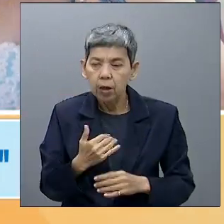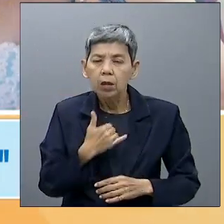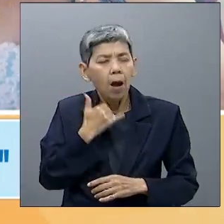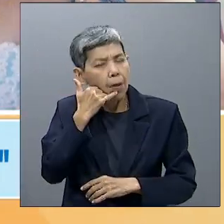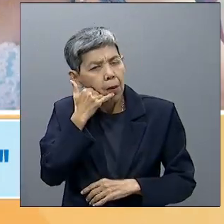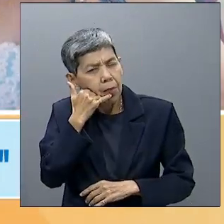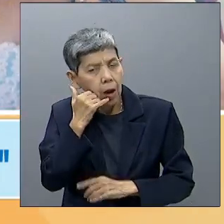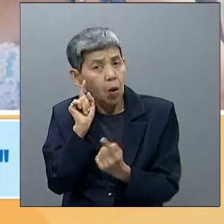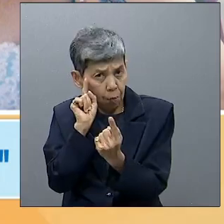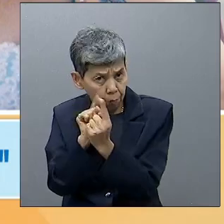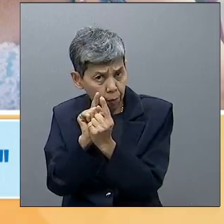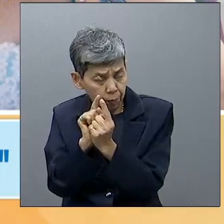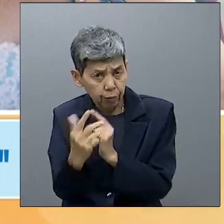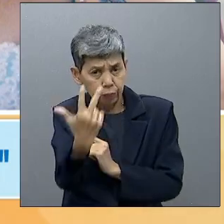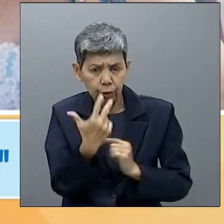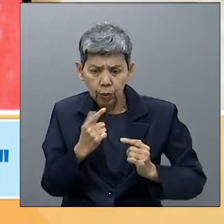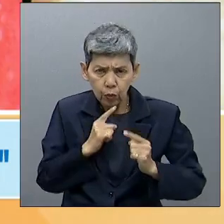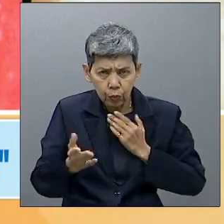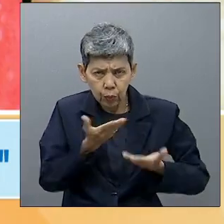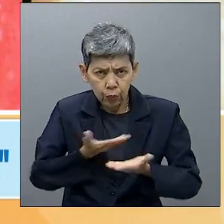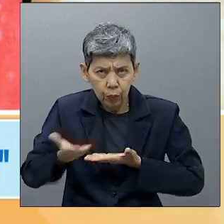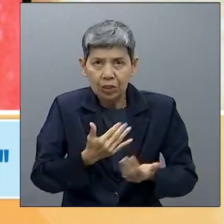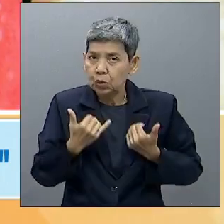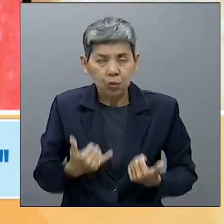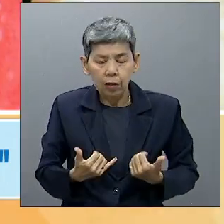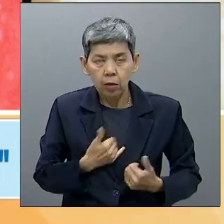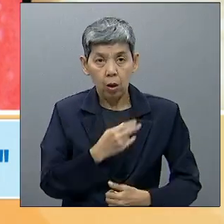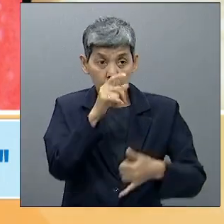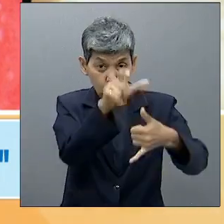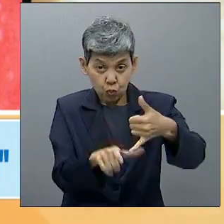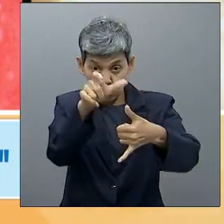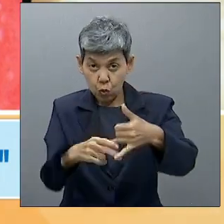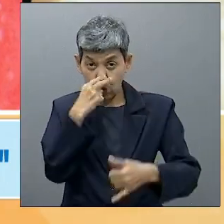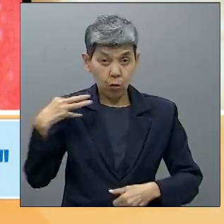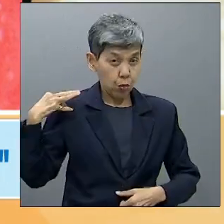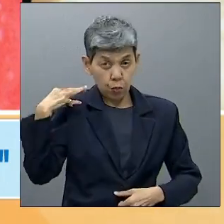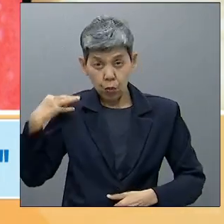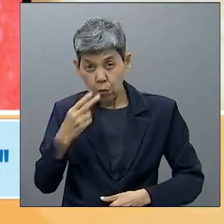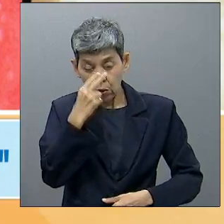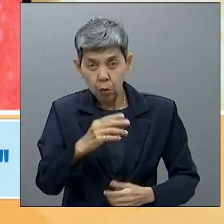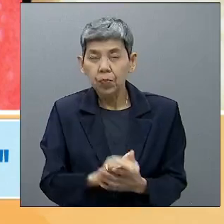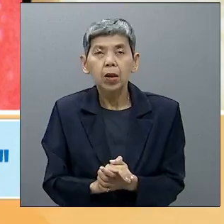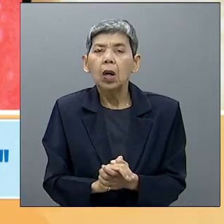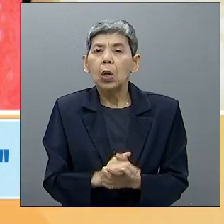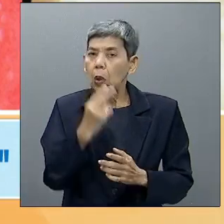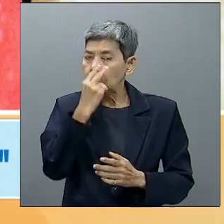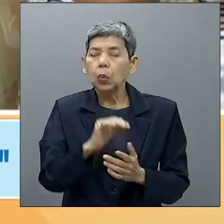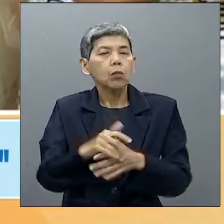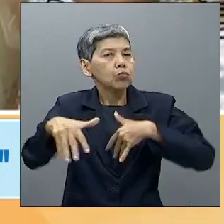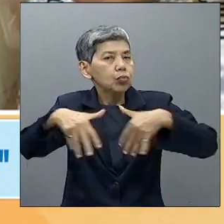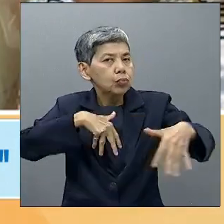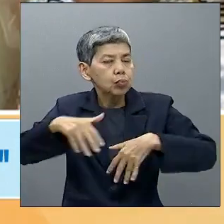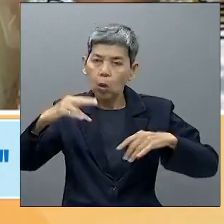โหลนัดกันหน่อย3คนนั่งเมาส์กันแต่สมัยนี้การดูการประกวดนางงามเนี่ยก็เหมือนเป็นความแมสมากขึ้น